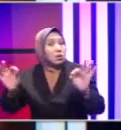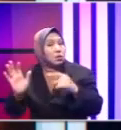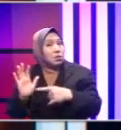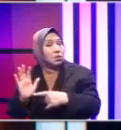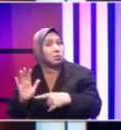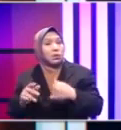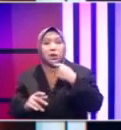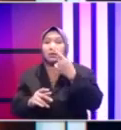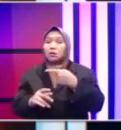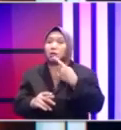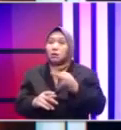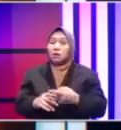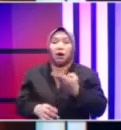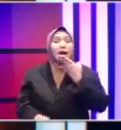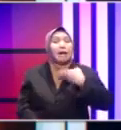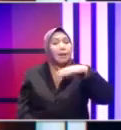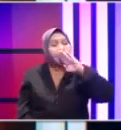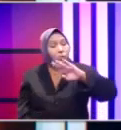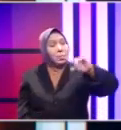Beliau berkata alhamdulillah